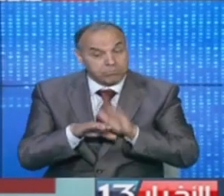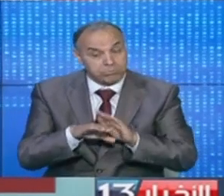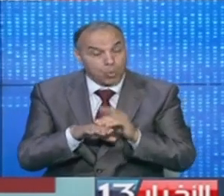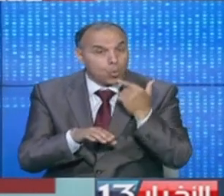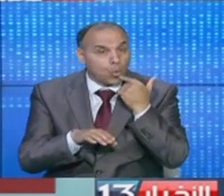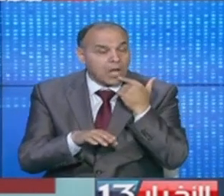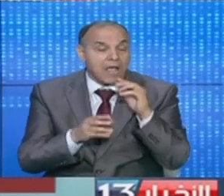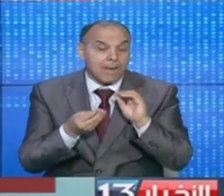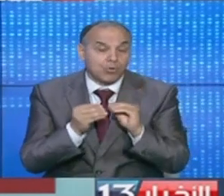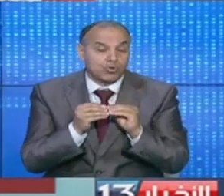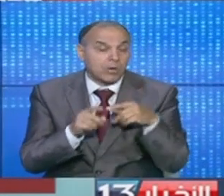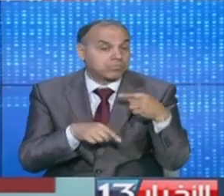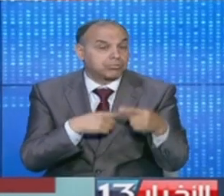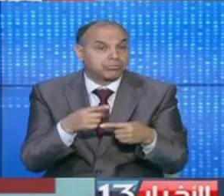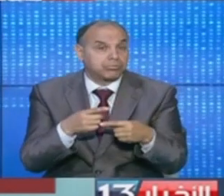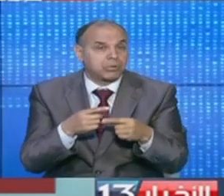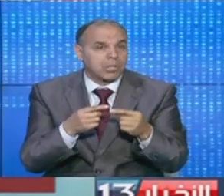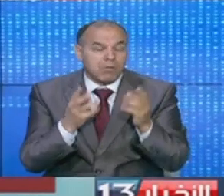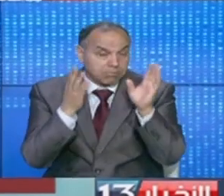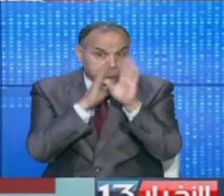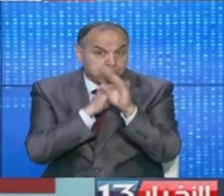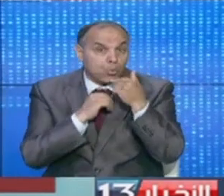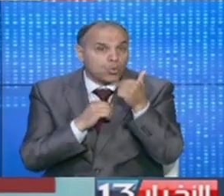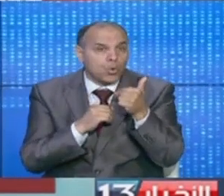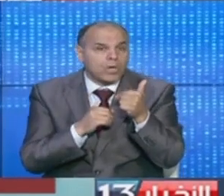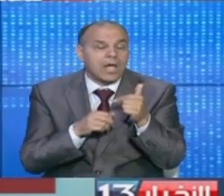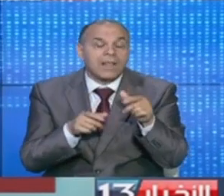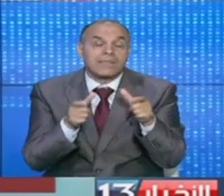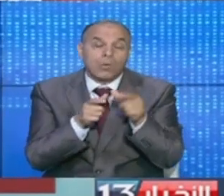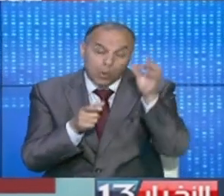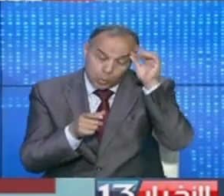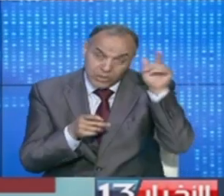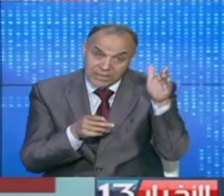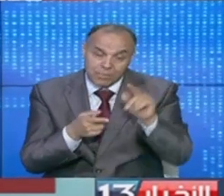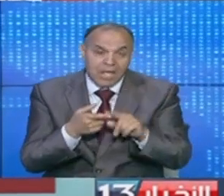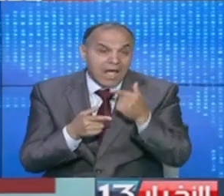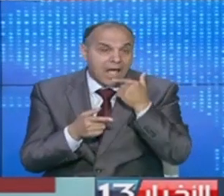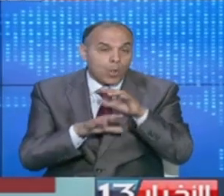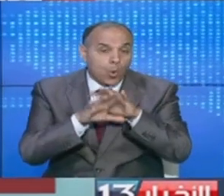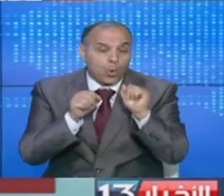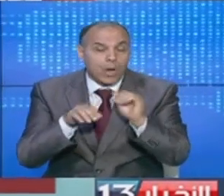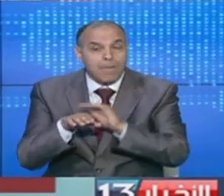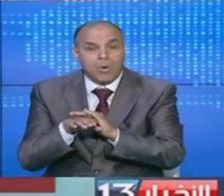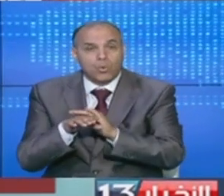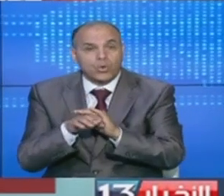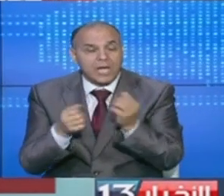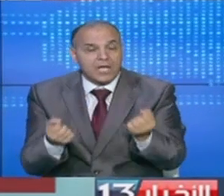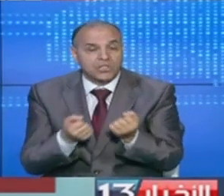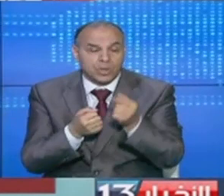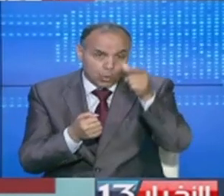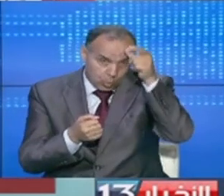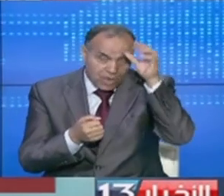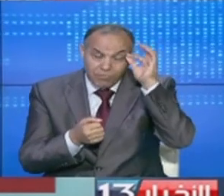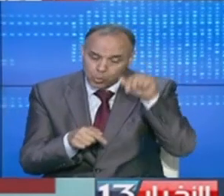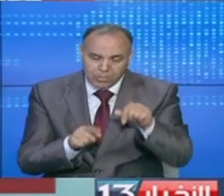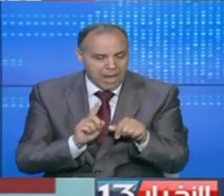مغبه استمرار نهج الغموض الذي تنتهجه السلطات التونسيه في كل ما يتعلق بالانشطه التركيه في